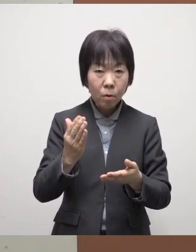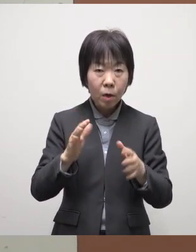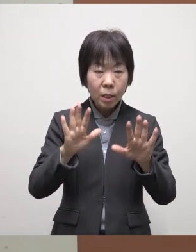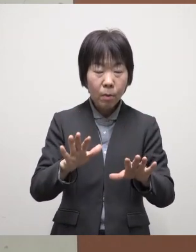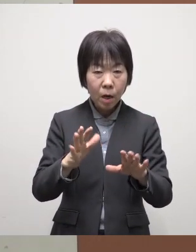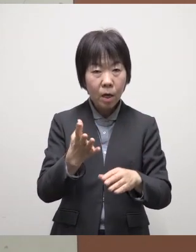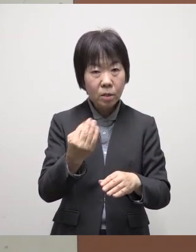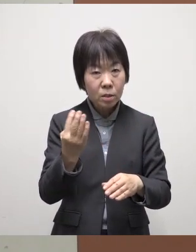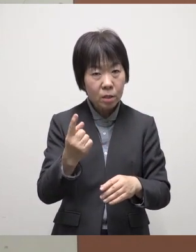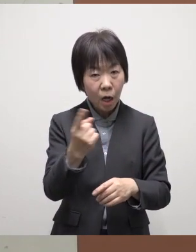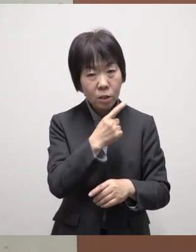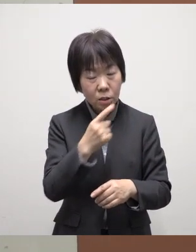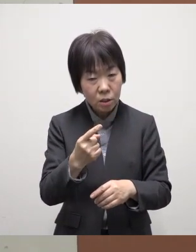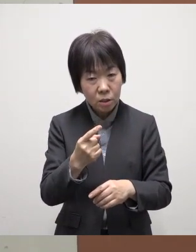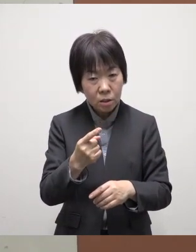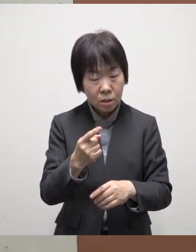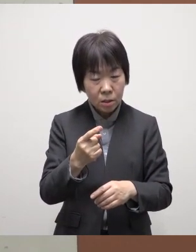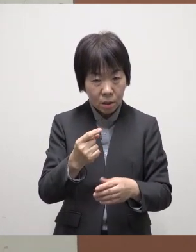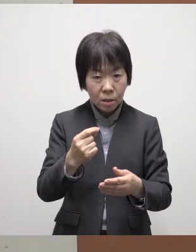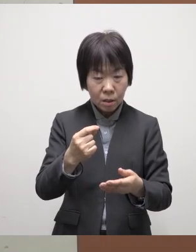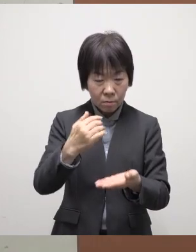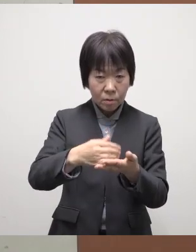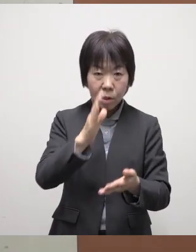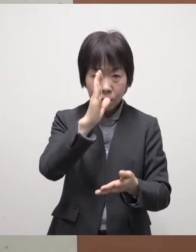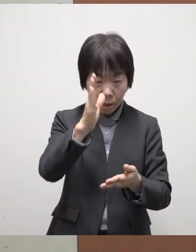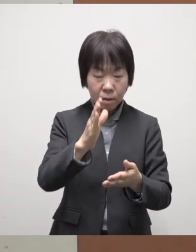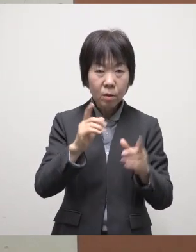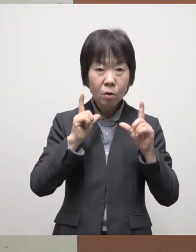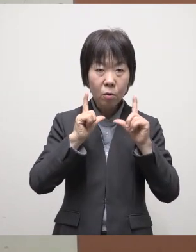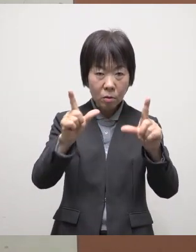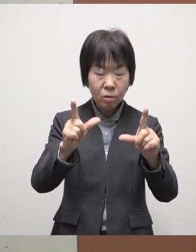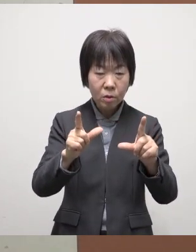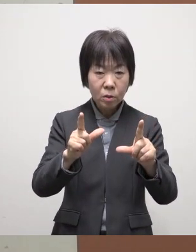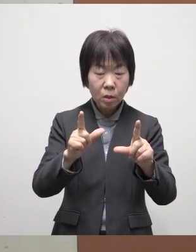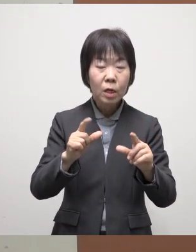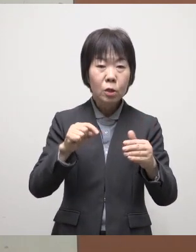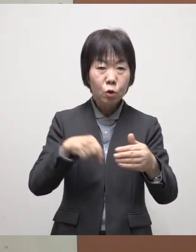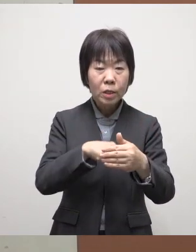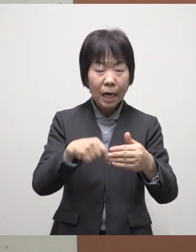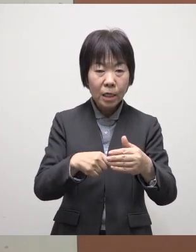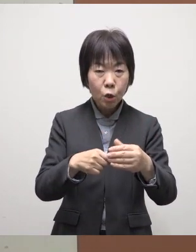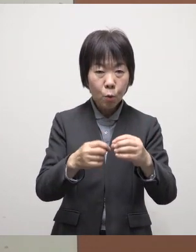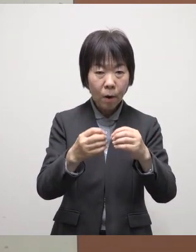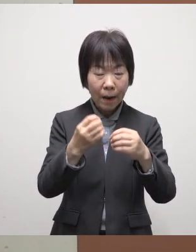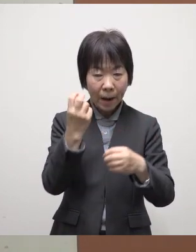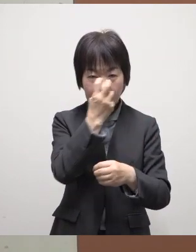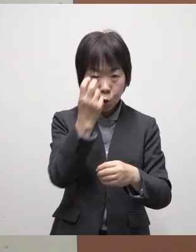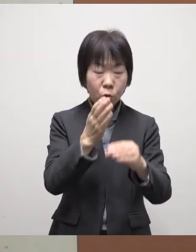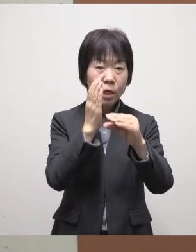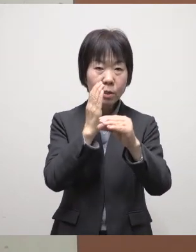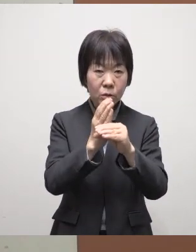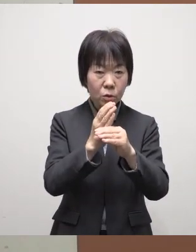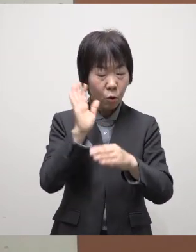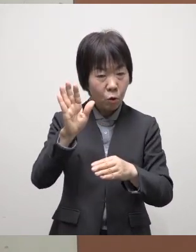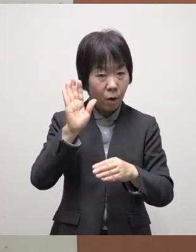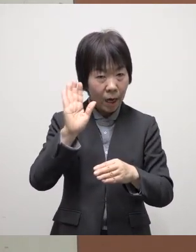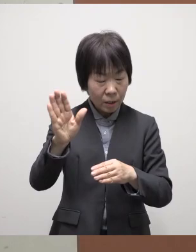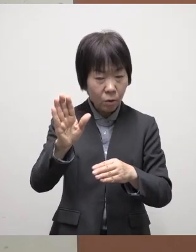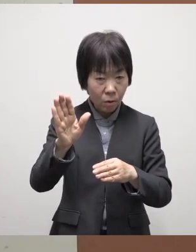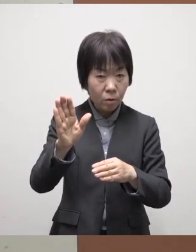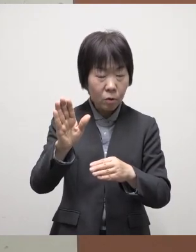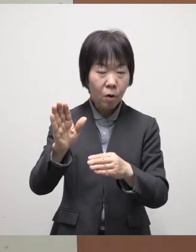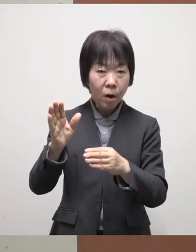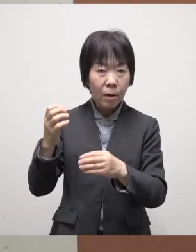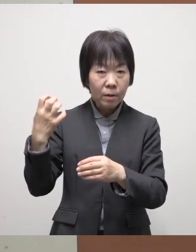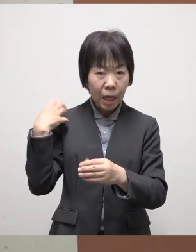な人ずつなのかというのはから入っていますあのその点今まさに調査中でありますがこの後またブリーフィングをさせて